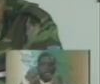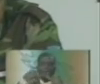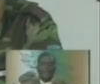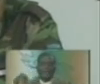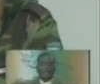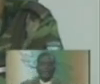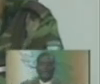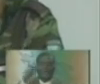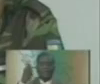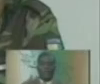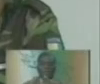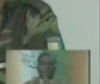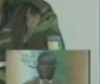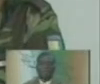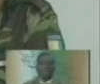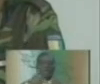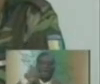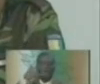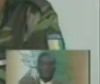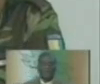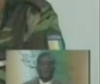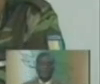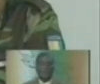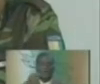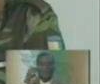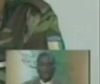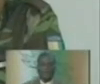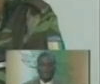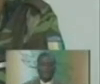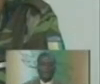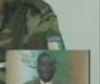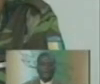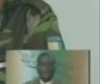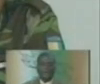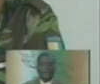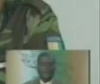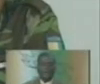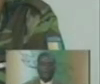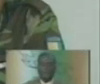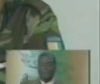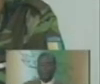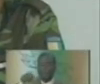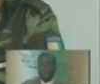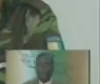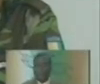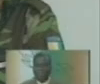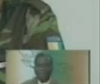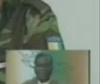L'information donnée par l'appel faisait état d'un débarquement de colis suspects dans une cour.